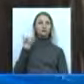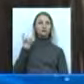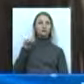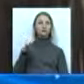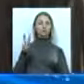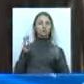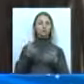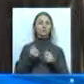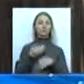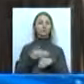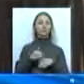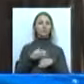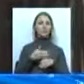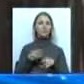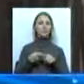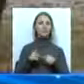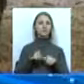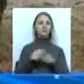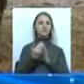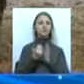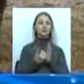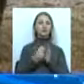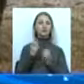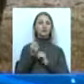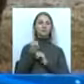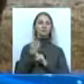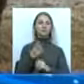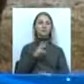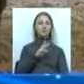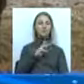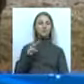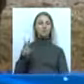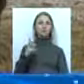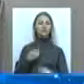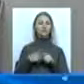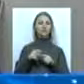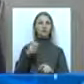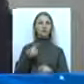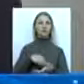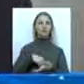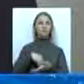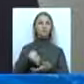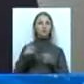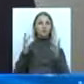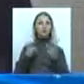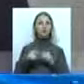теңге көлемінде несиеге қол жеткізді. Алған қаражатқа модульді сүт қабылдау бекетіне қажетті құрал жабдықтар сатып алған.